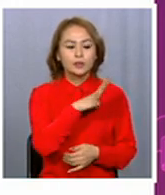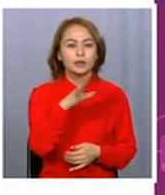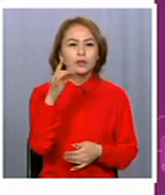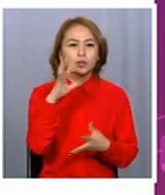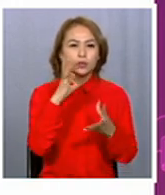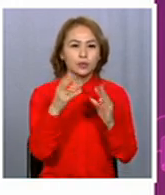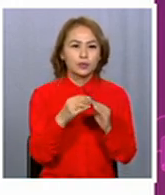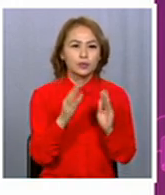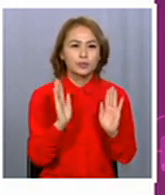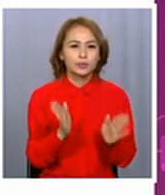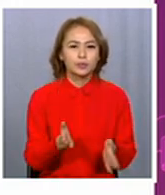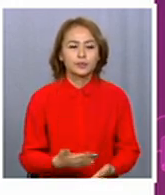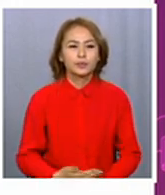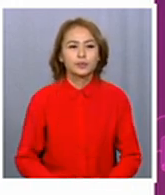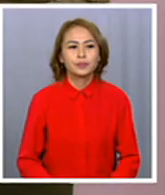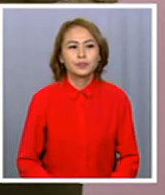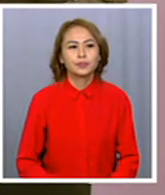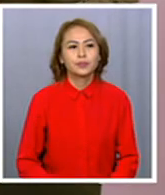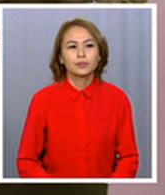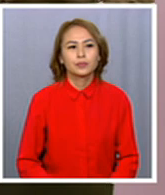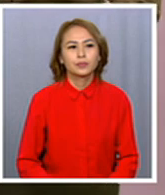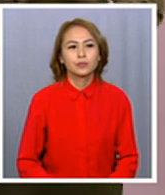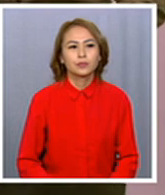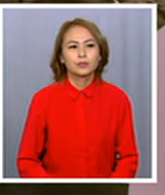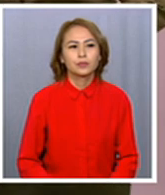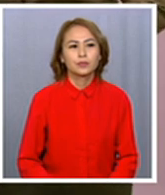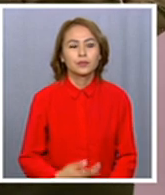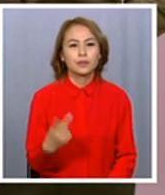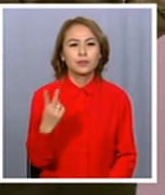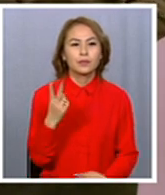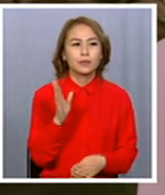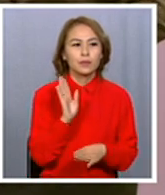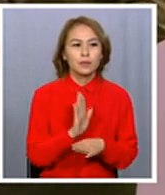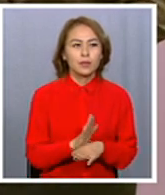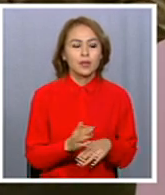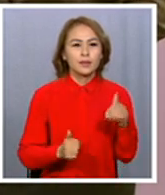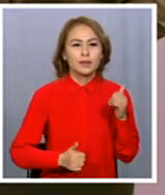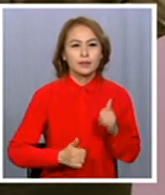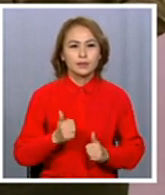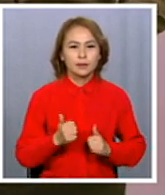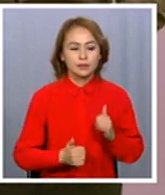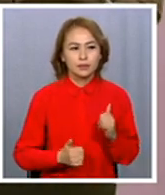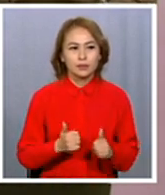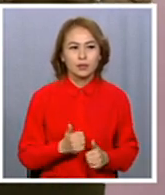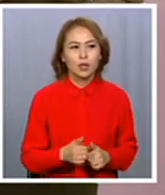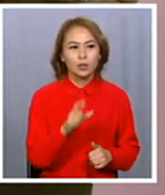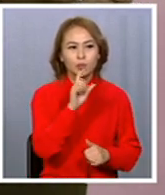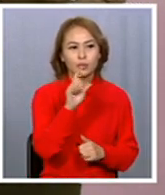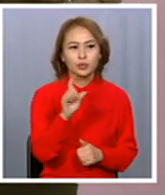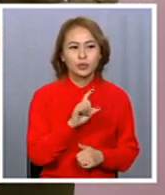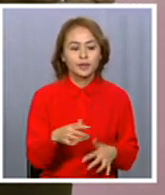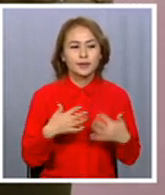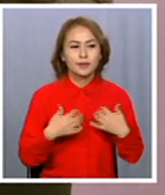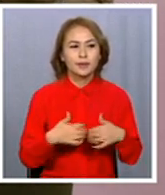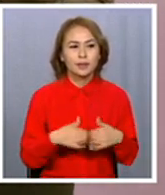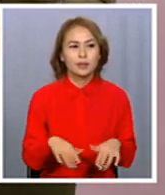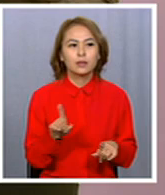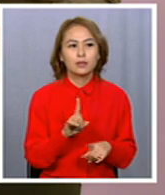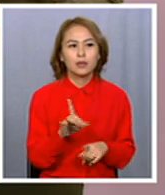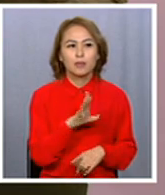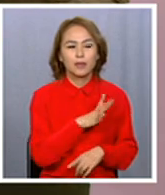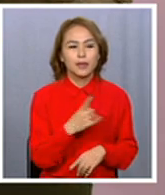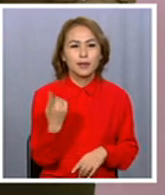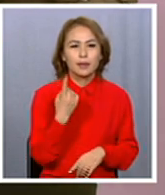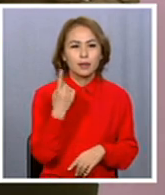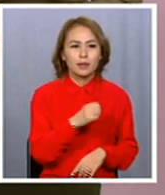білімдеріңді қорытындылайсыңдар. Екінші тапсырма – салыстырыңдар. Бөлшек сандарды салыстыру үшін ең